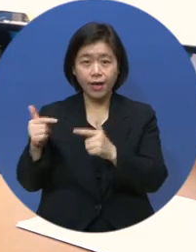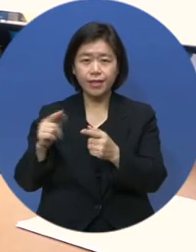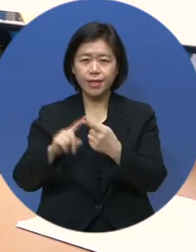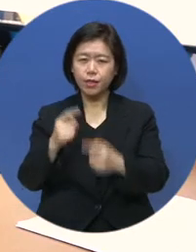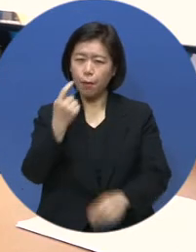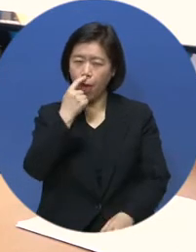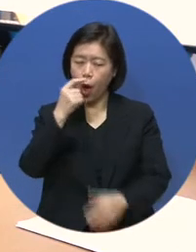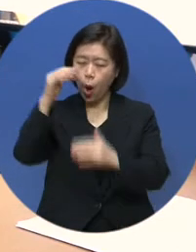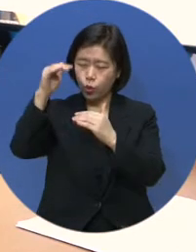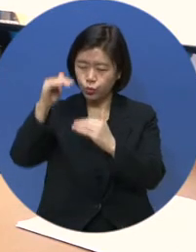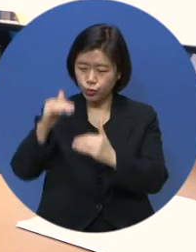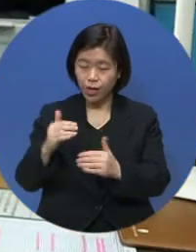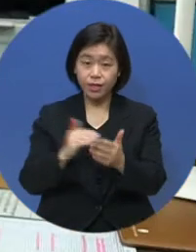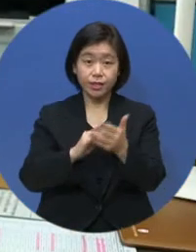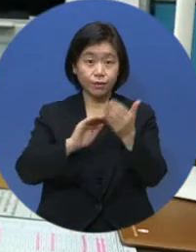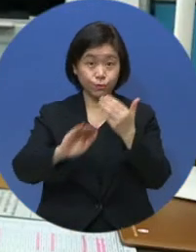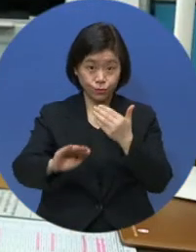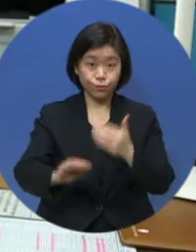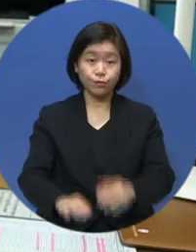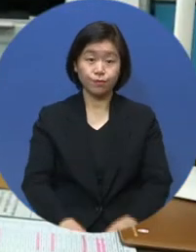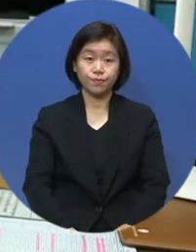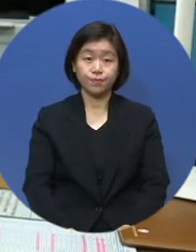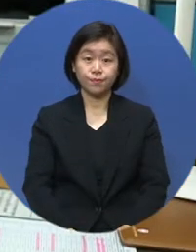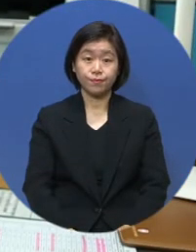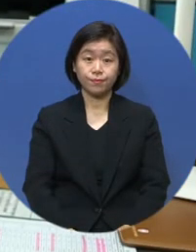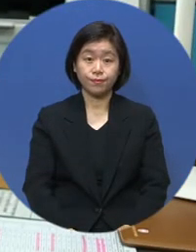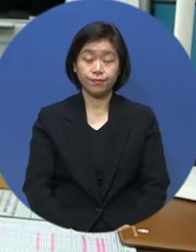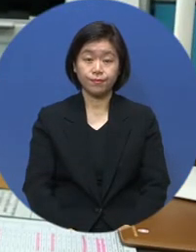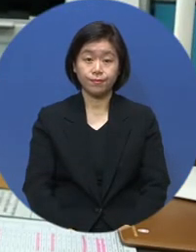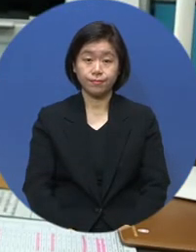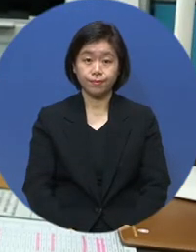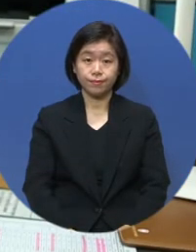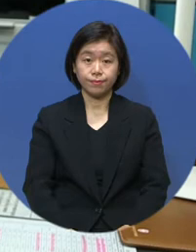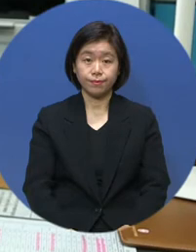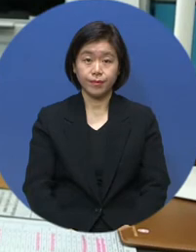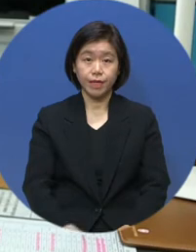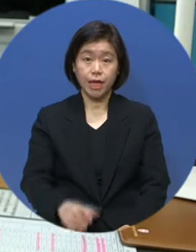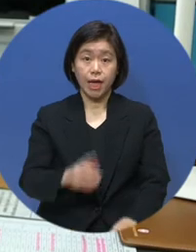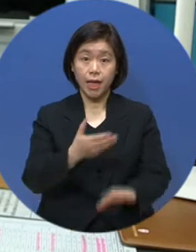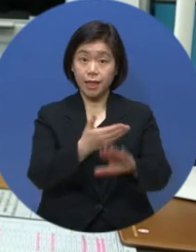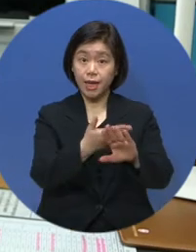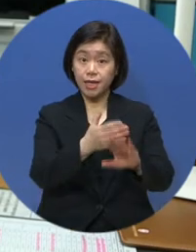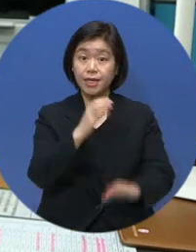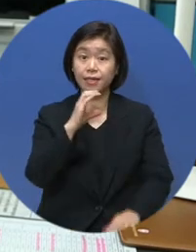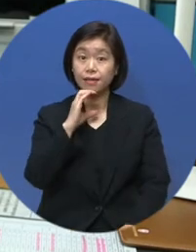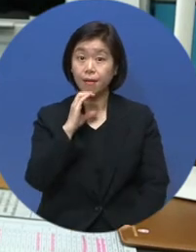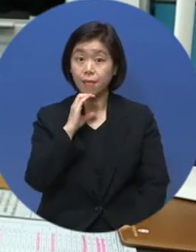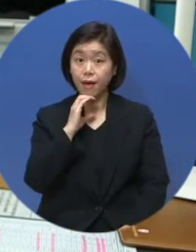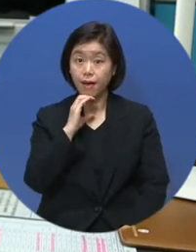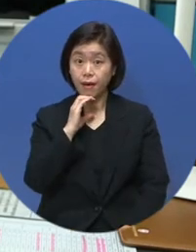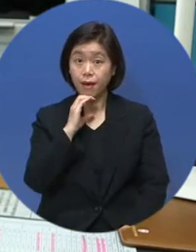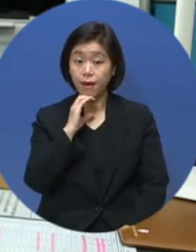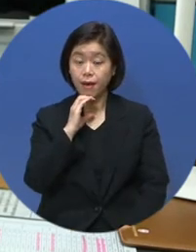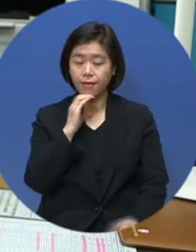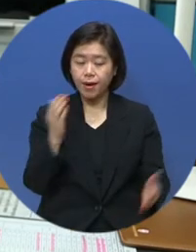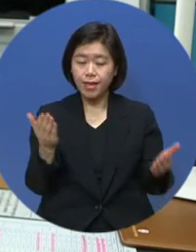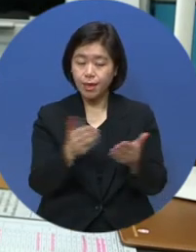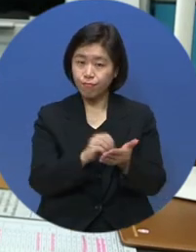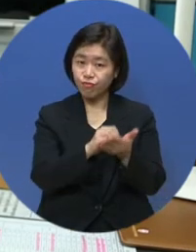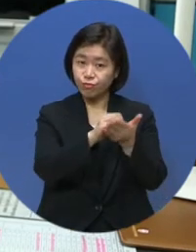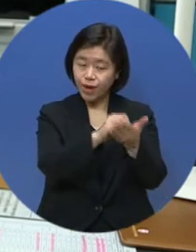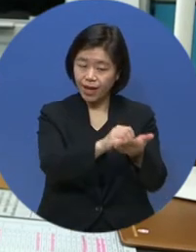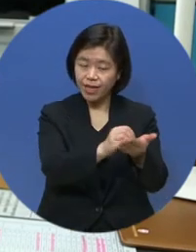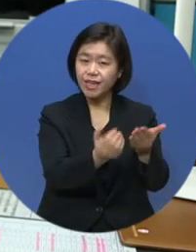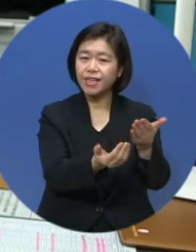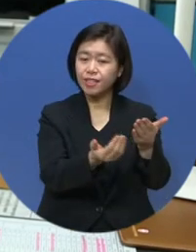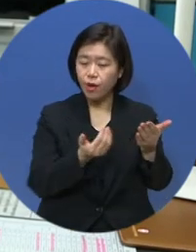과정을 거쳐서 그러니까 카페에 취업하기 전 단계에 운영 형태를